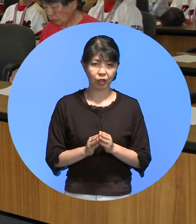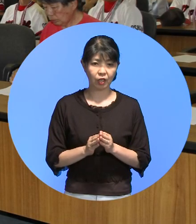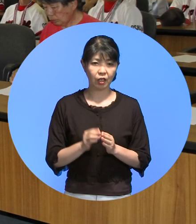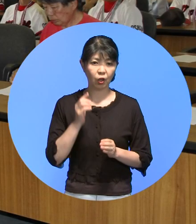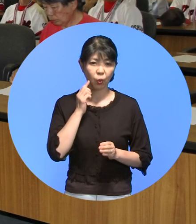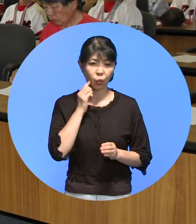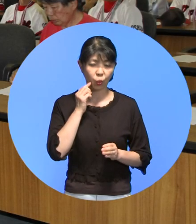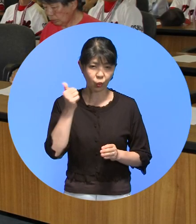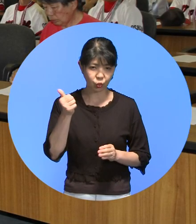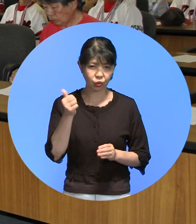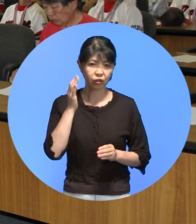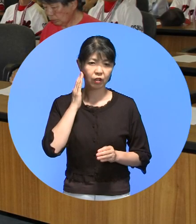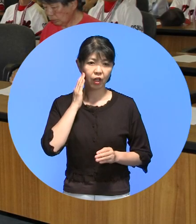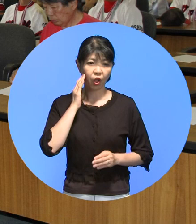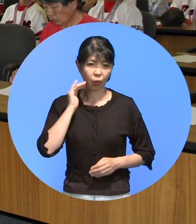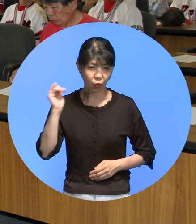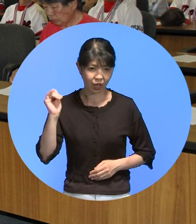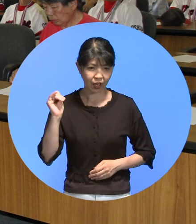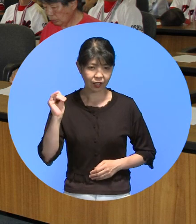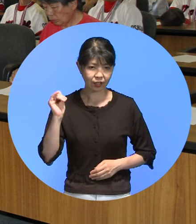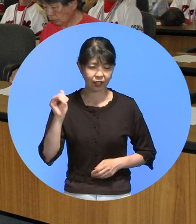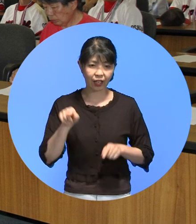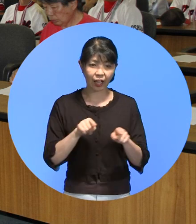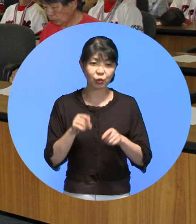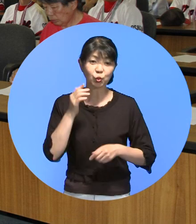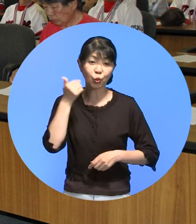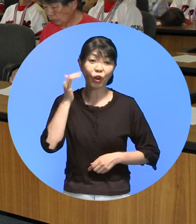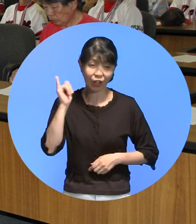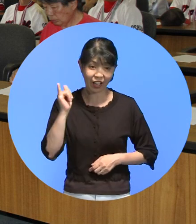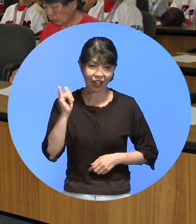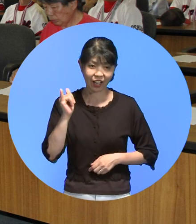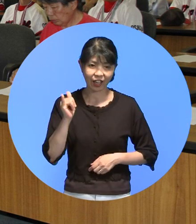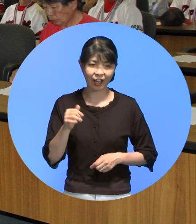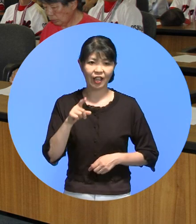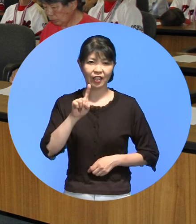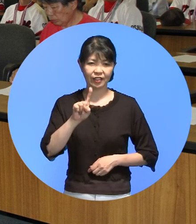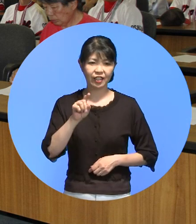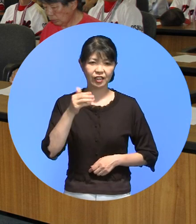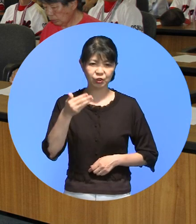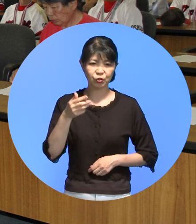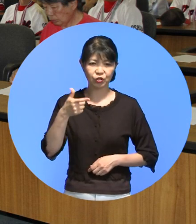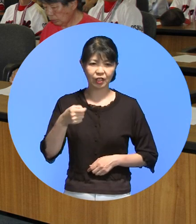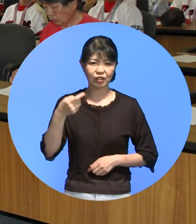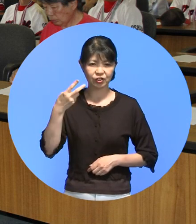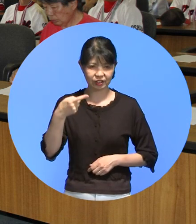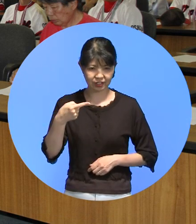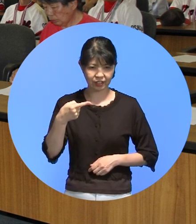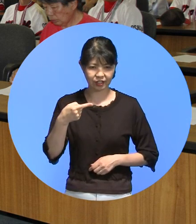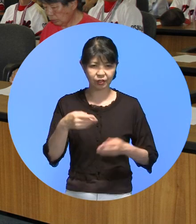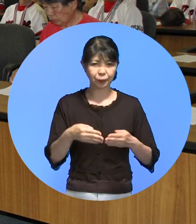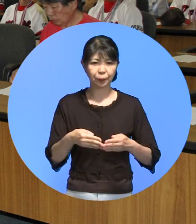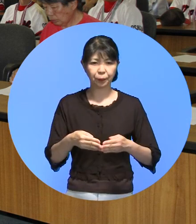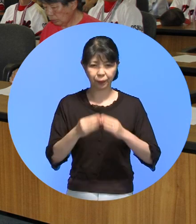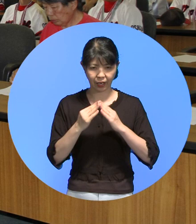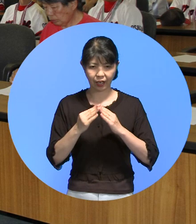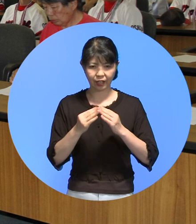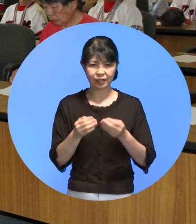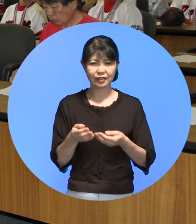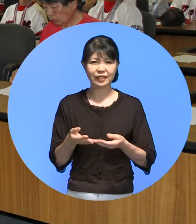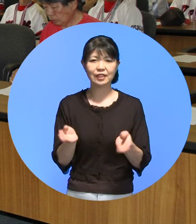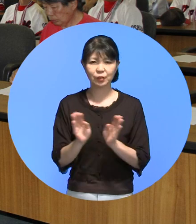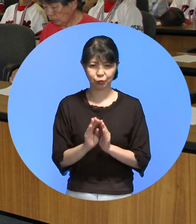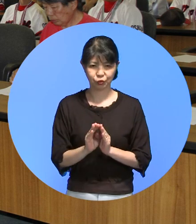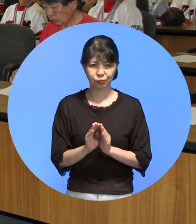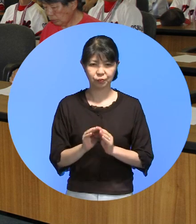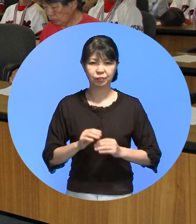ームは現監督の父である長一さんと母の安子さんにより1971年に創部された